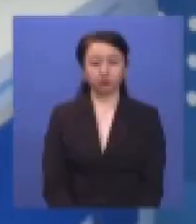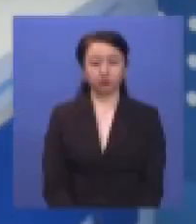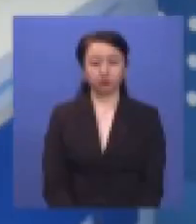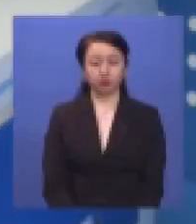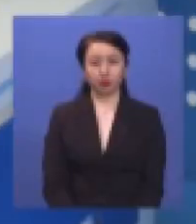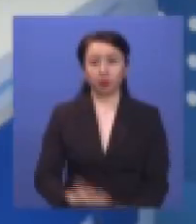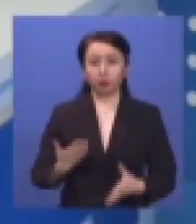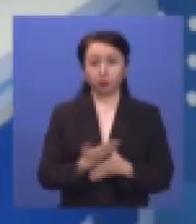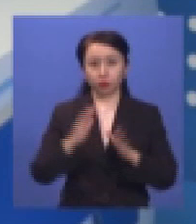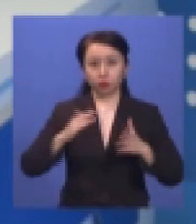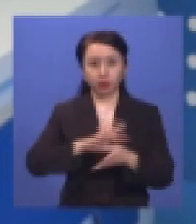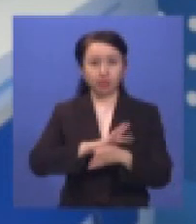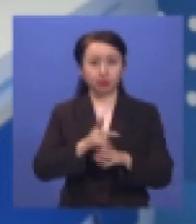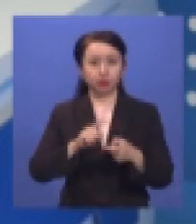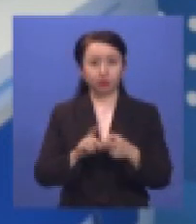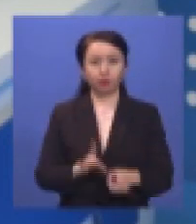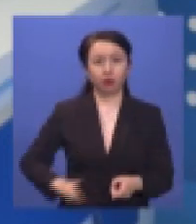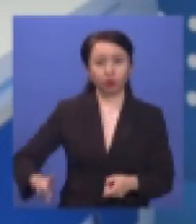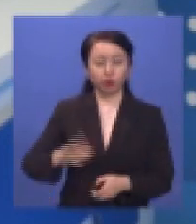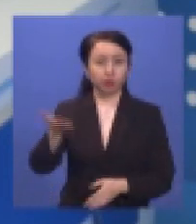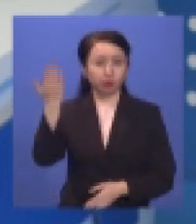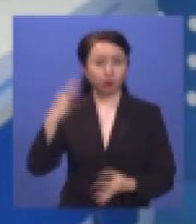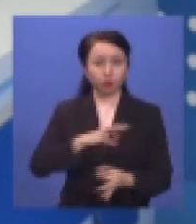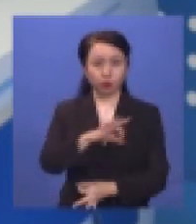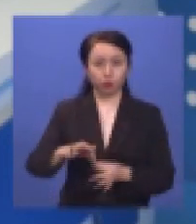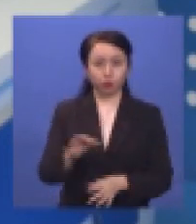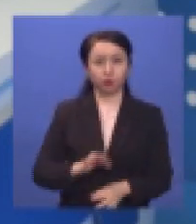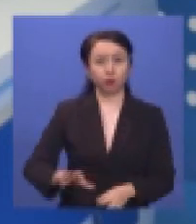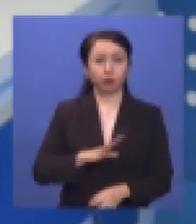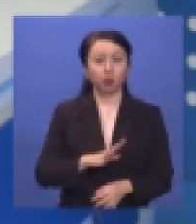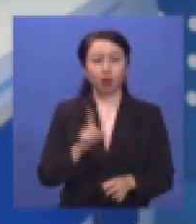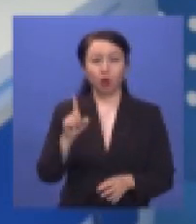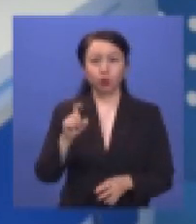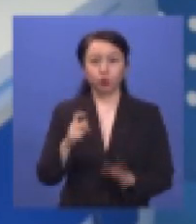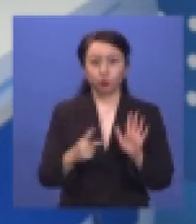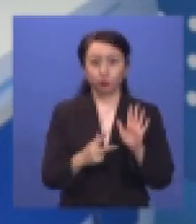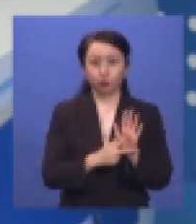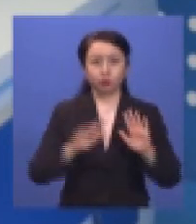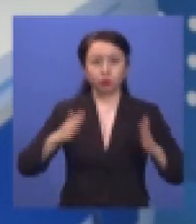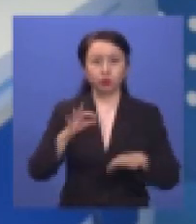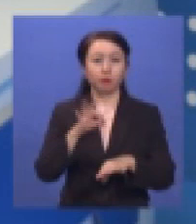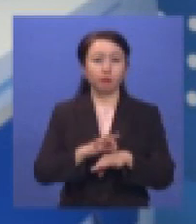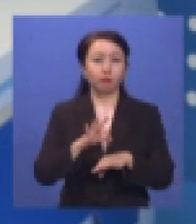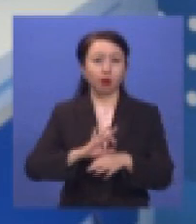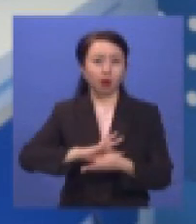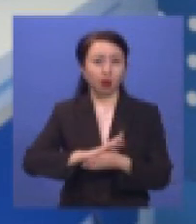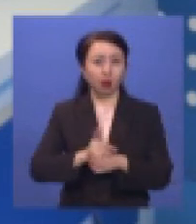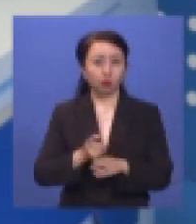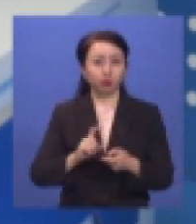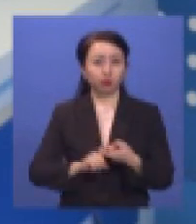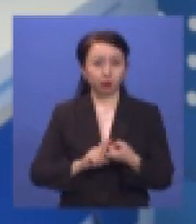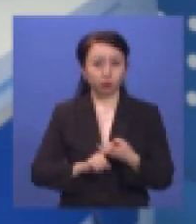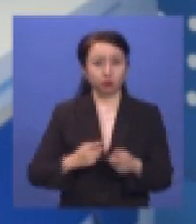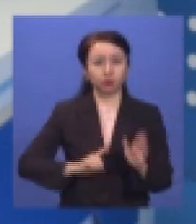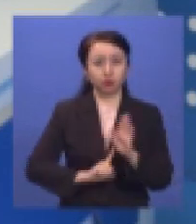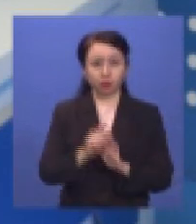По поводу ситуации с коронавирусной инфекцией в регионе. За прошедшие сутки в области зафиксировано 108 случаев заражения коронавирусом. В целом, с